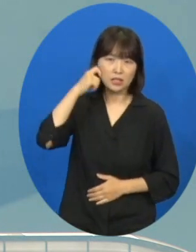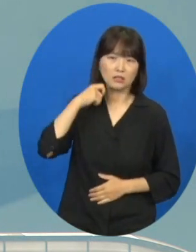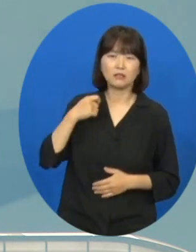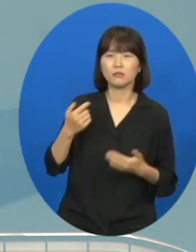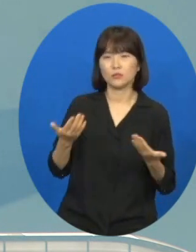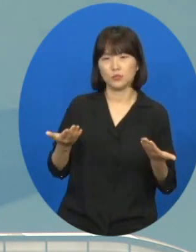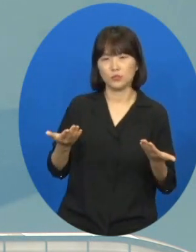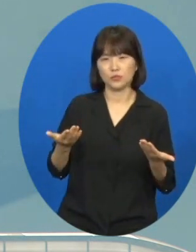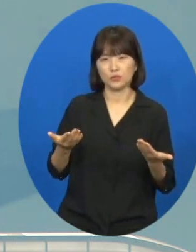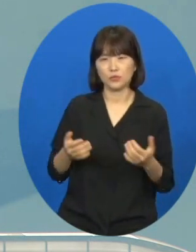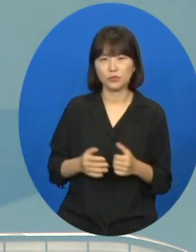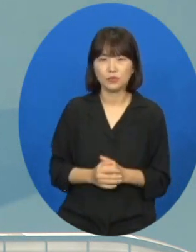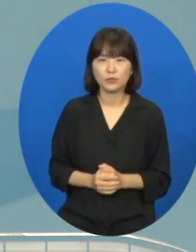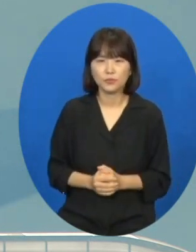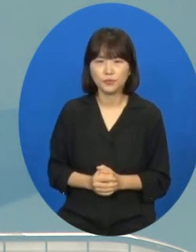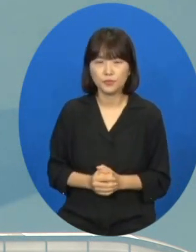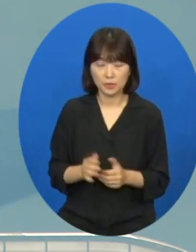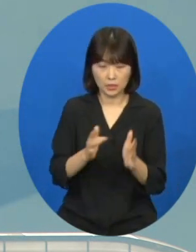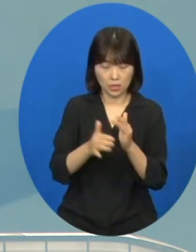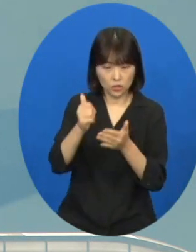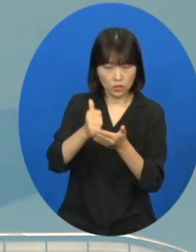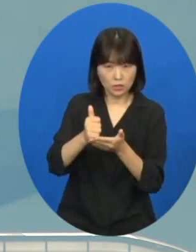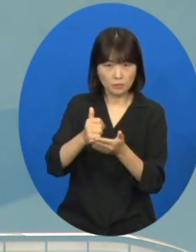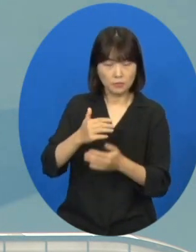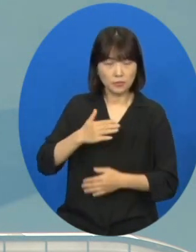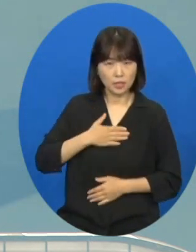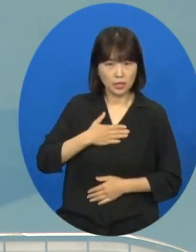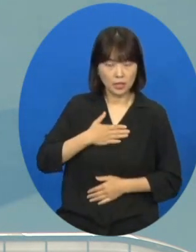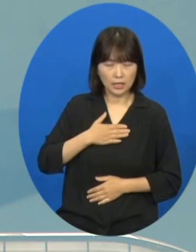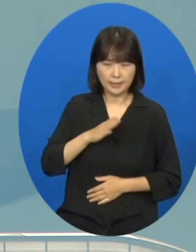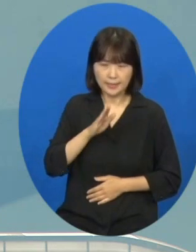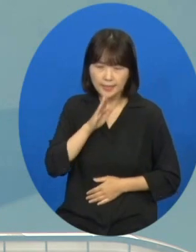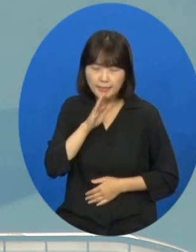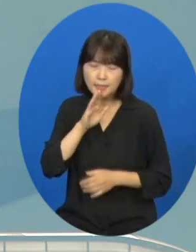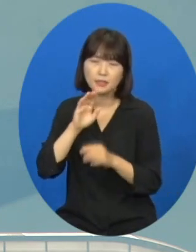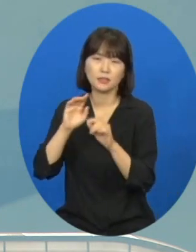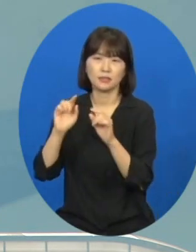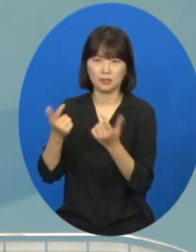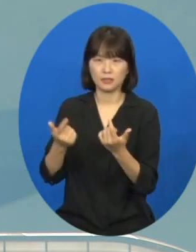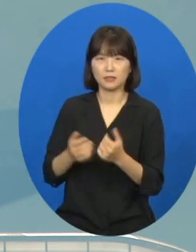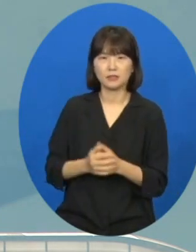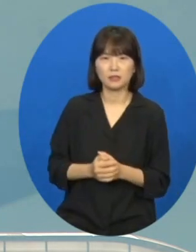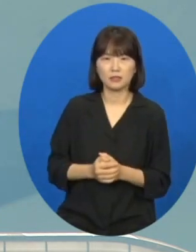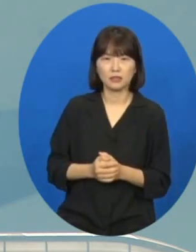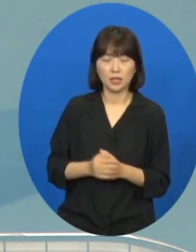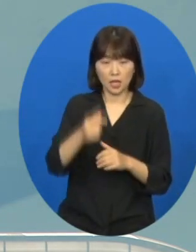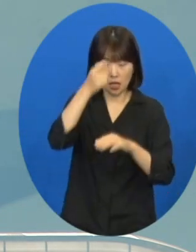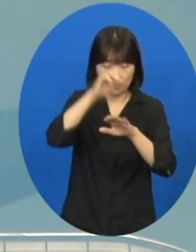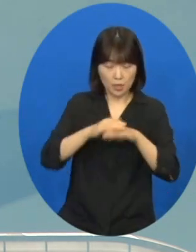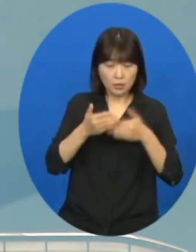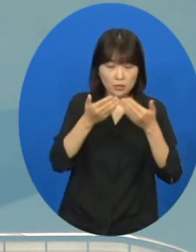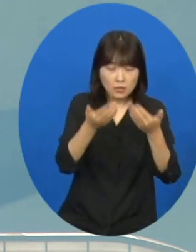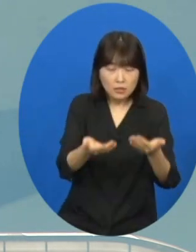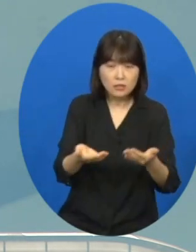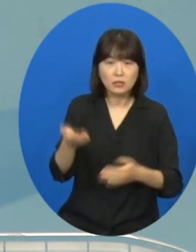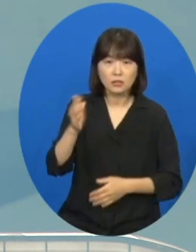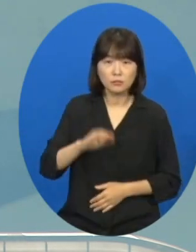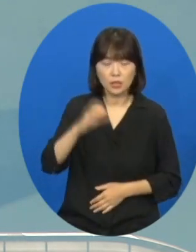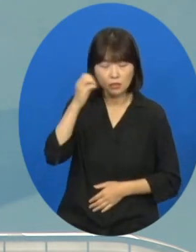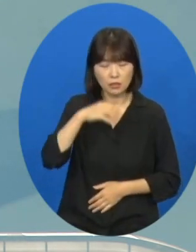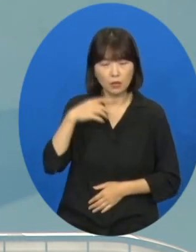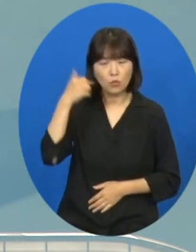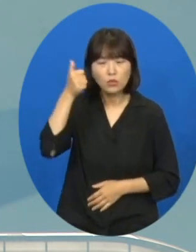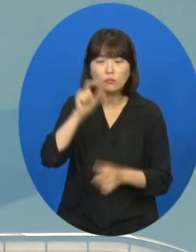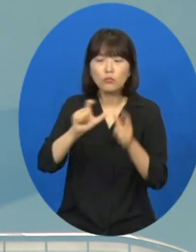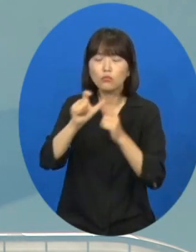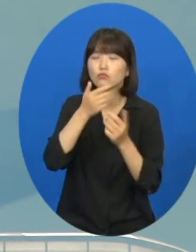거예요. 예수님이 나에게서는 실제가 아닌 거예요. 이렇게 예배를 드리지만 그냥 목사가 더